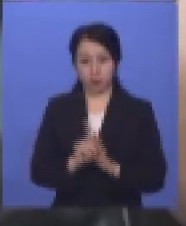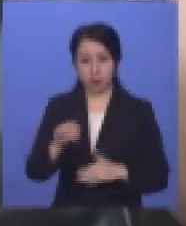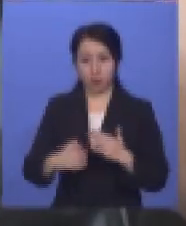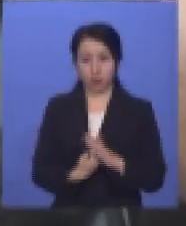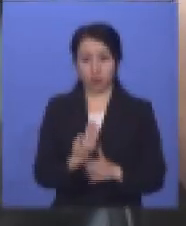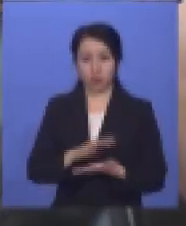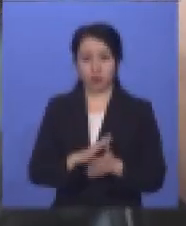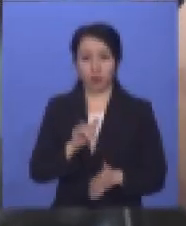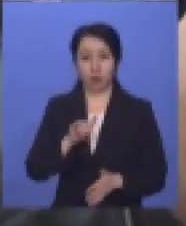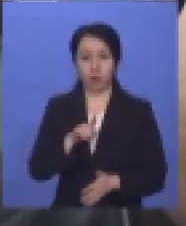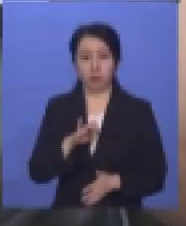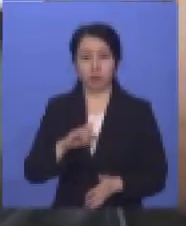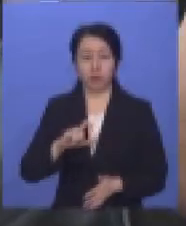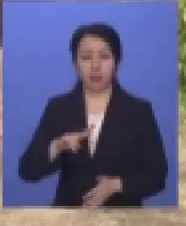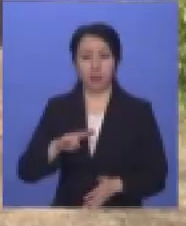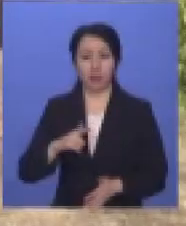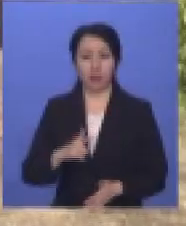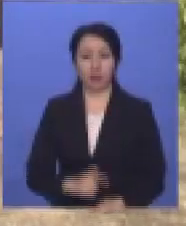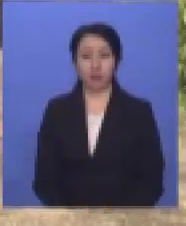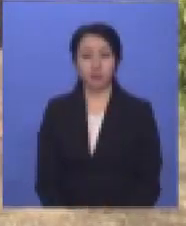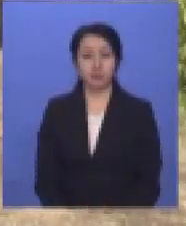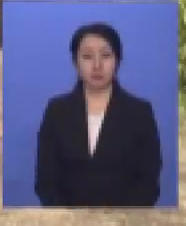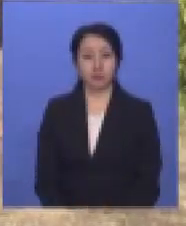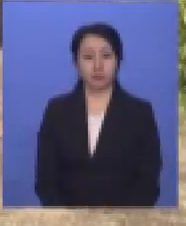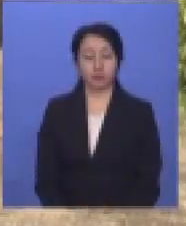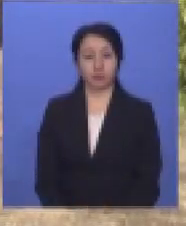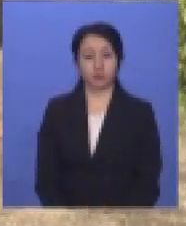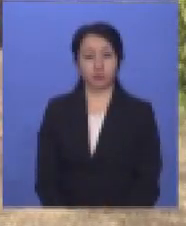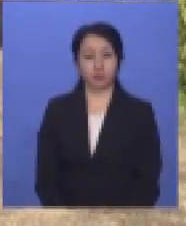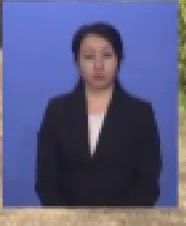услуги – УЗИ и ЭКГ. Адилия Кушекова, Анатолий Белонок, служба новостей.